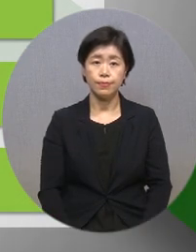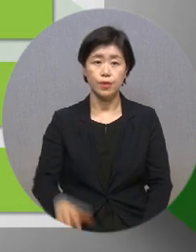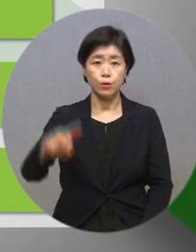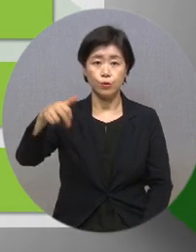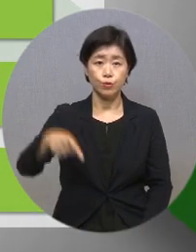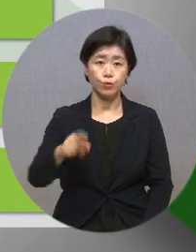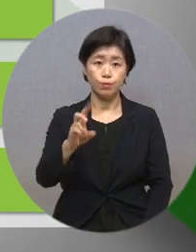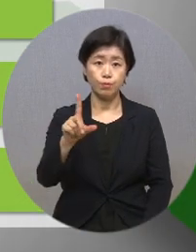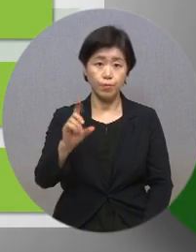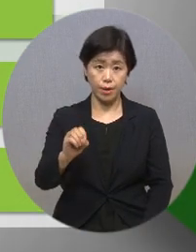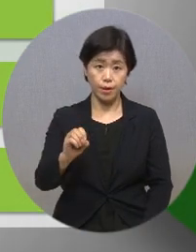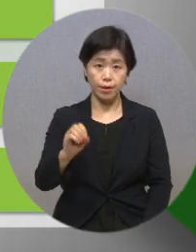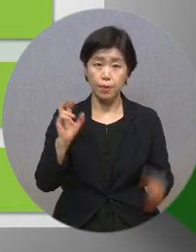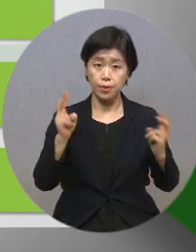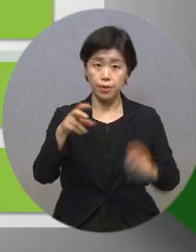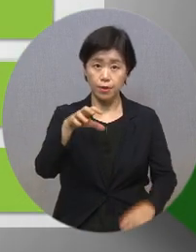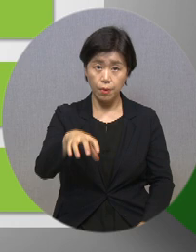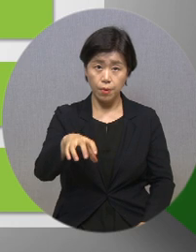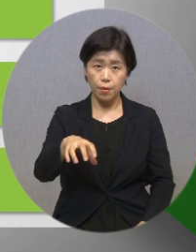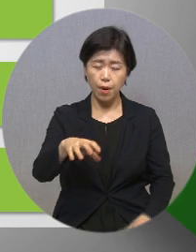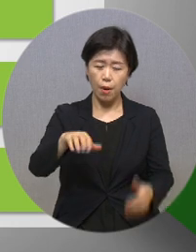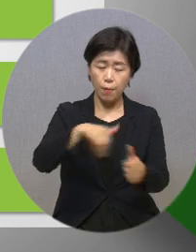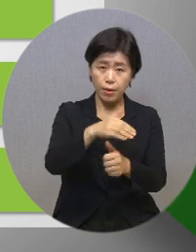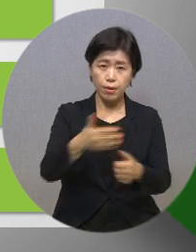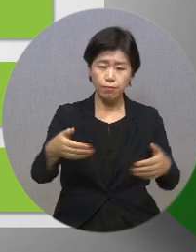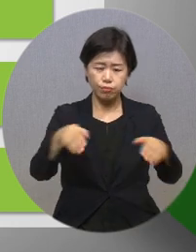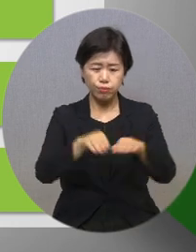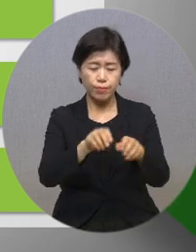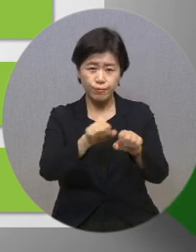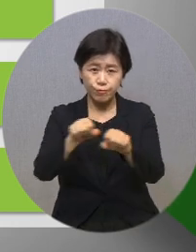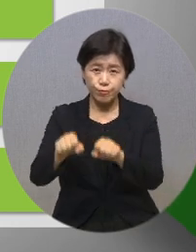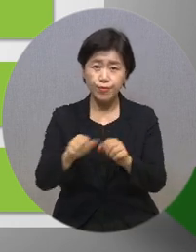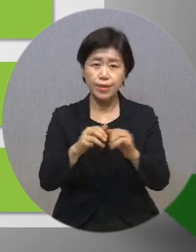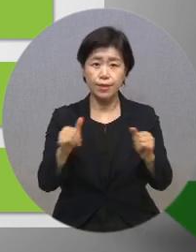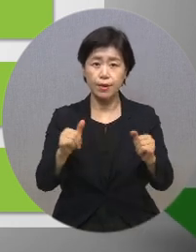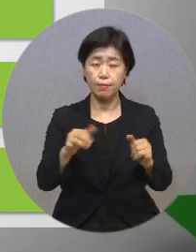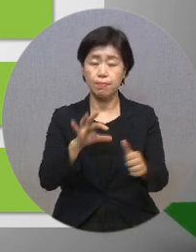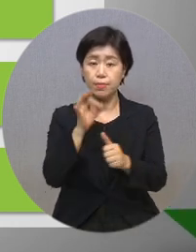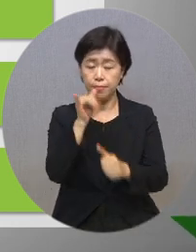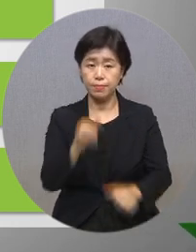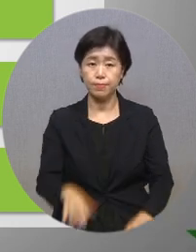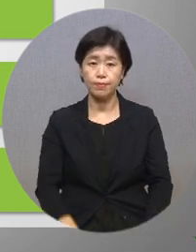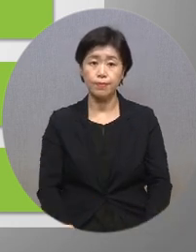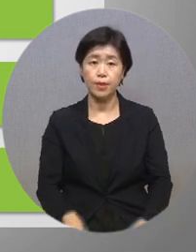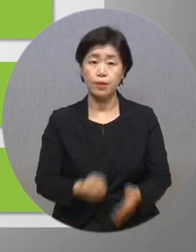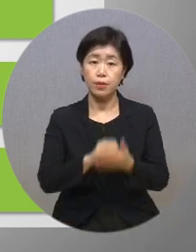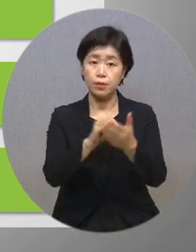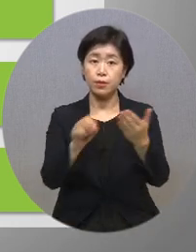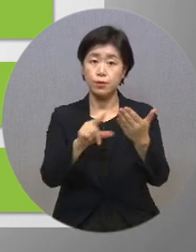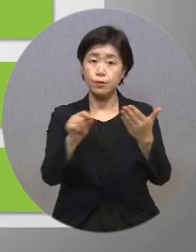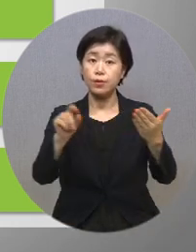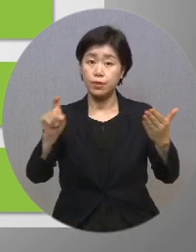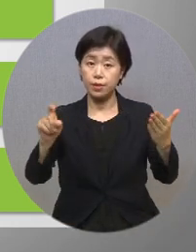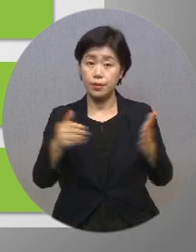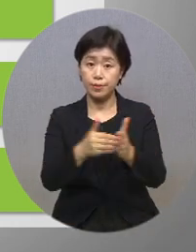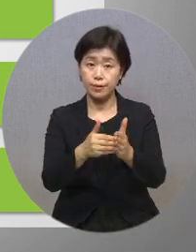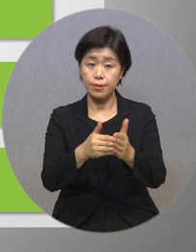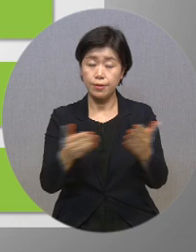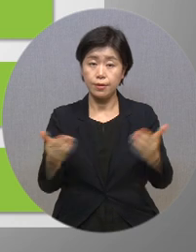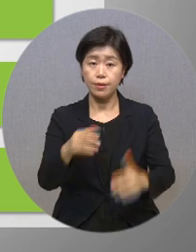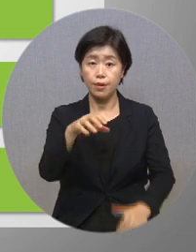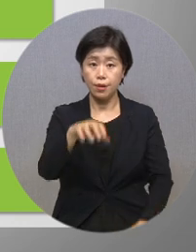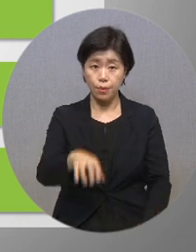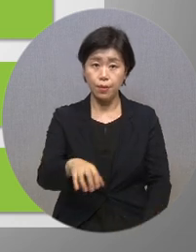쿠팡 주식회사에서 환경청소관리자를 모집합니다. 접수 마감일은 9월 10일까지며 근무지는